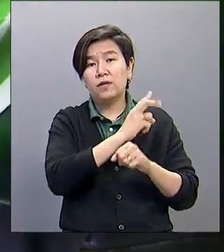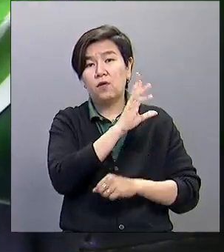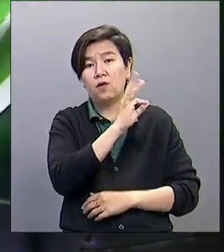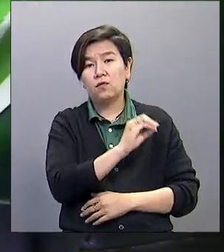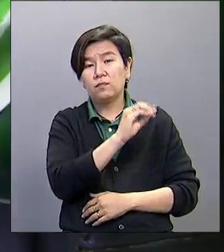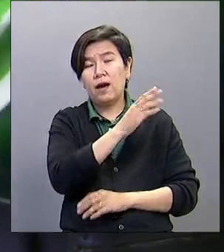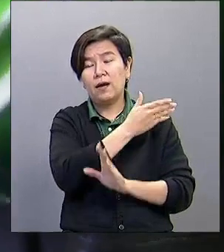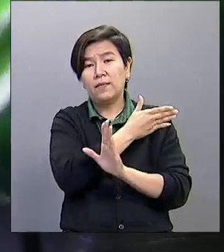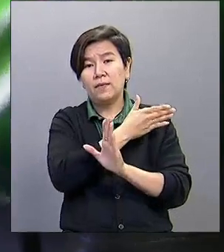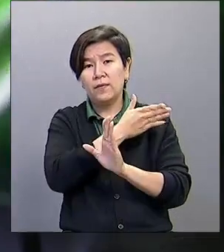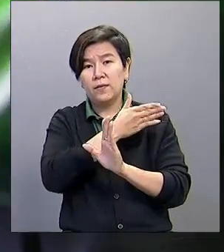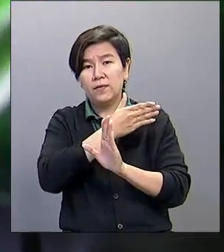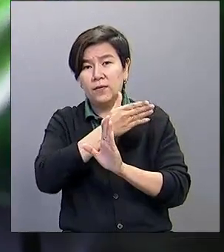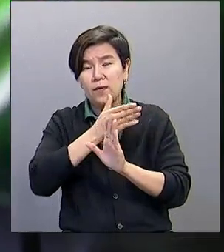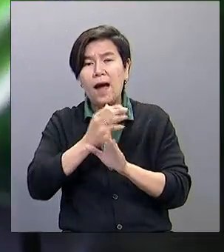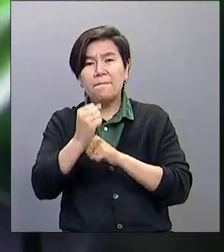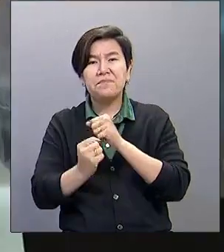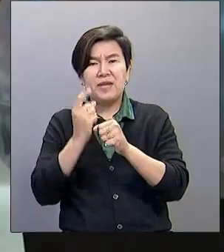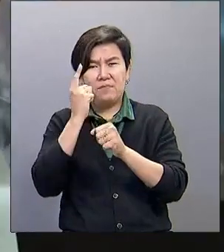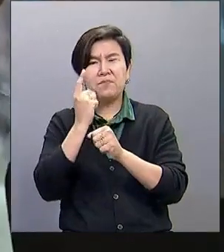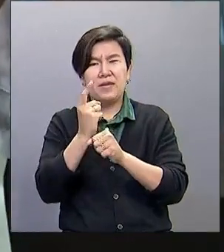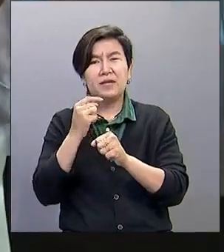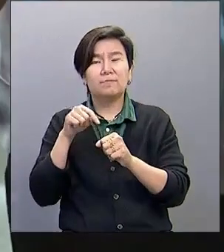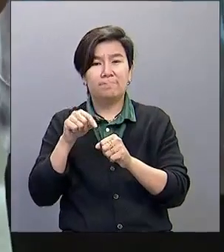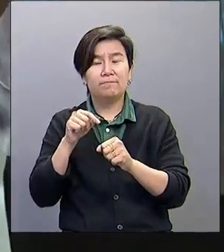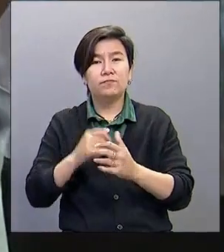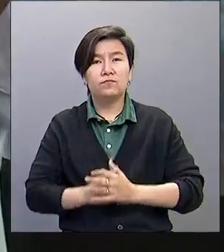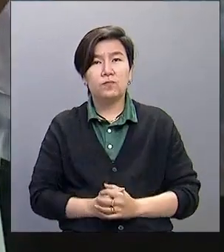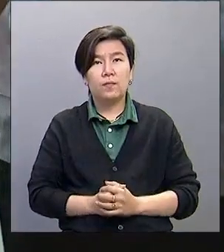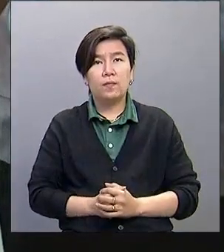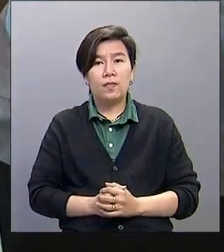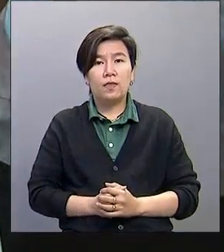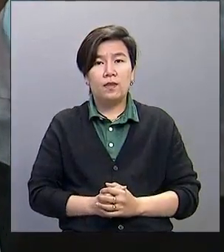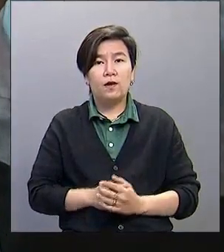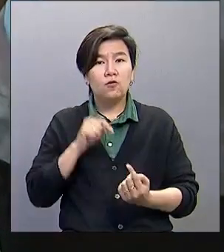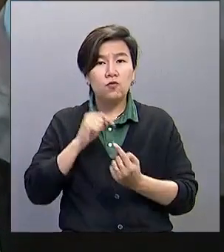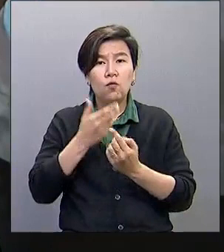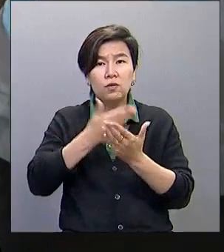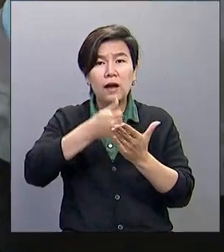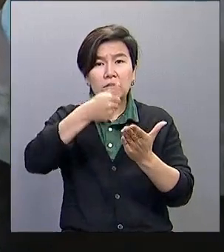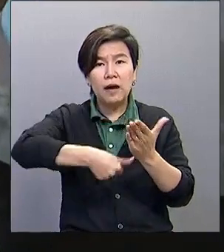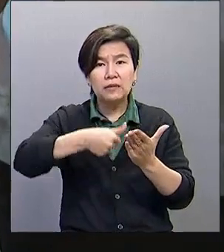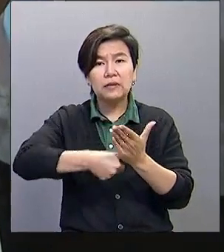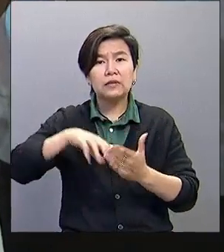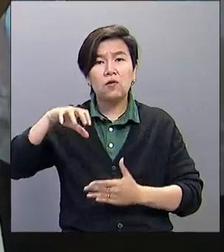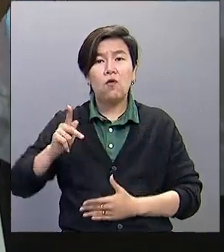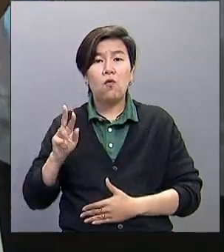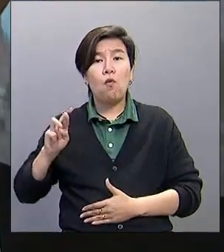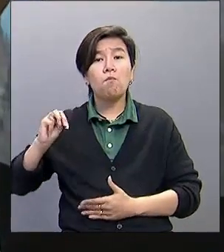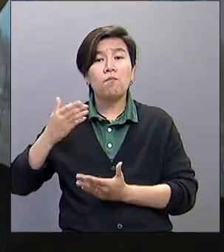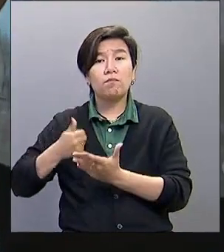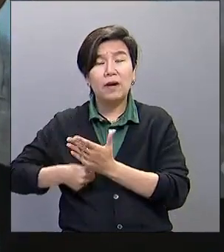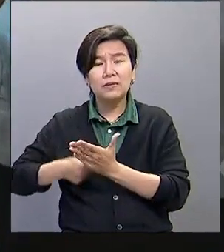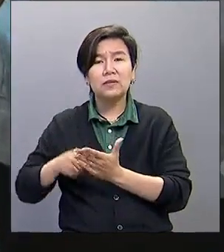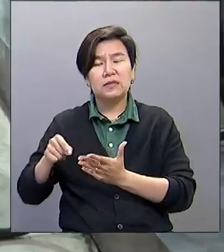ก็จะครบปีแล้วนะคะซึ่งที่ผ่านมาเนี่ยกระทบต่อการจัดเก็บภาษีสรรพสามิตลดลงรอบ